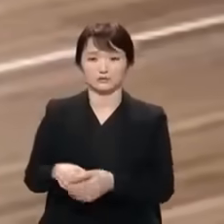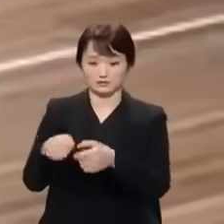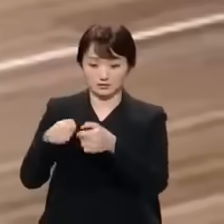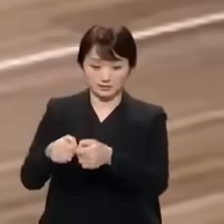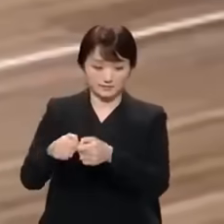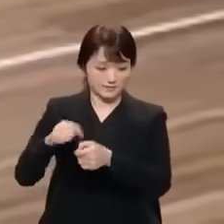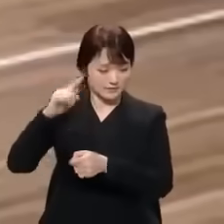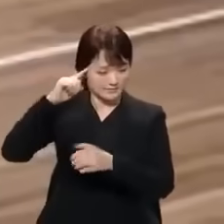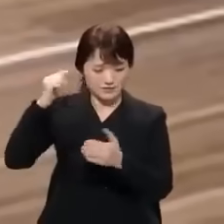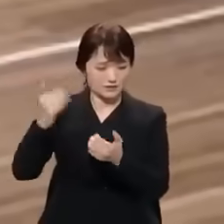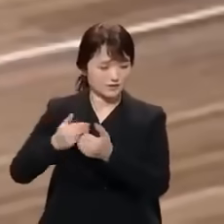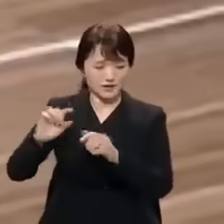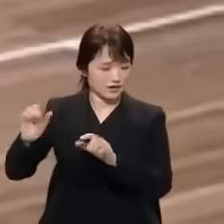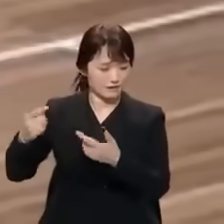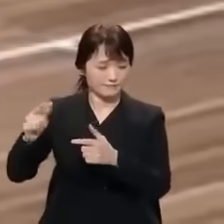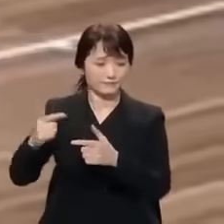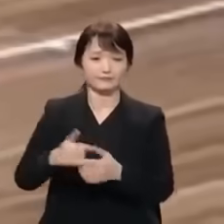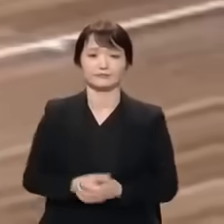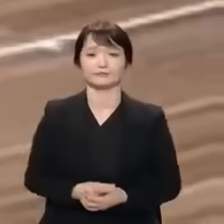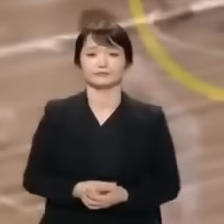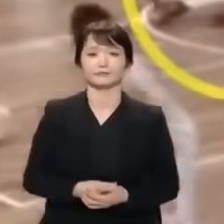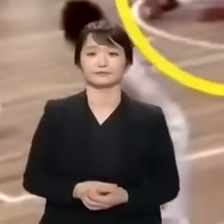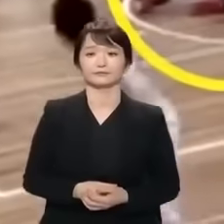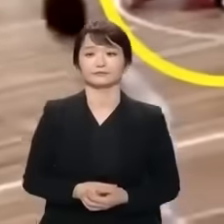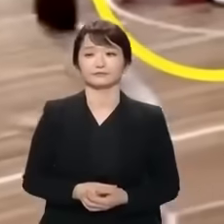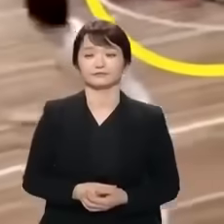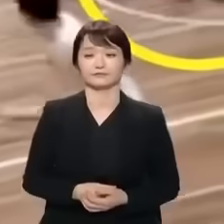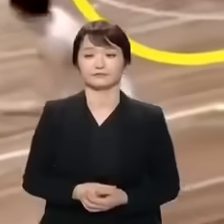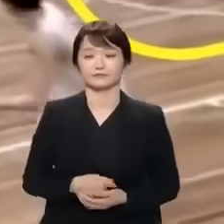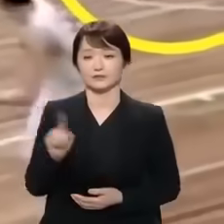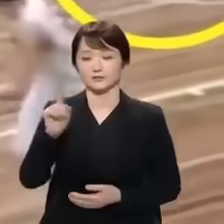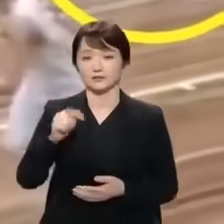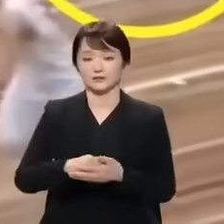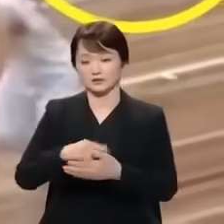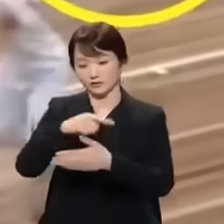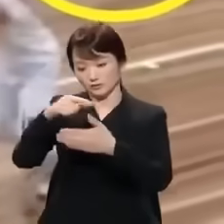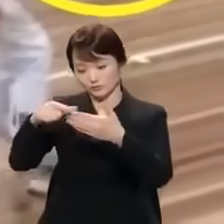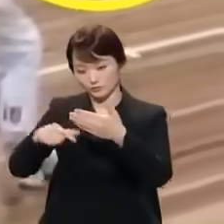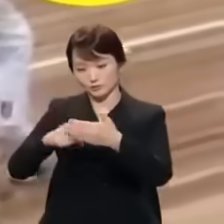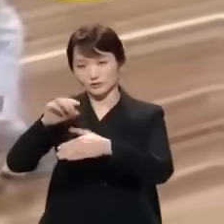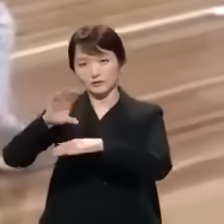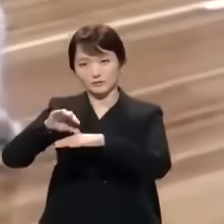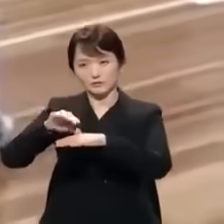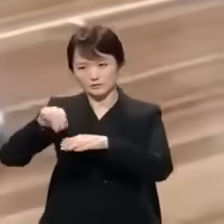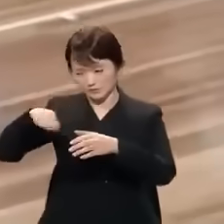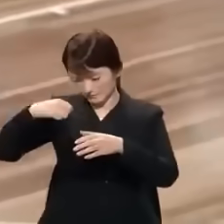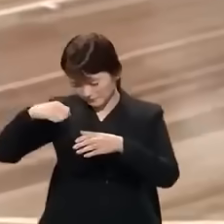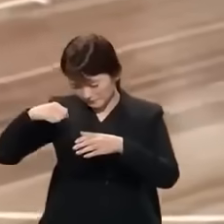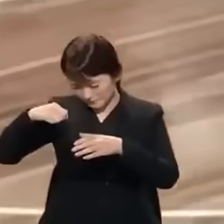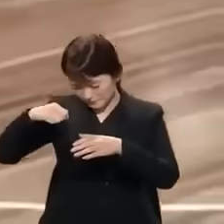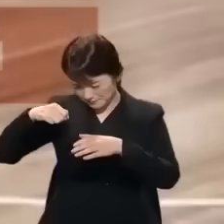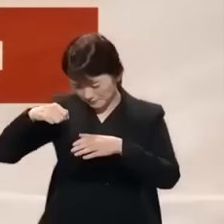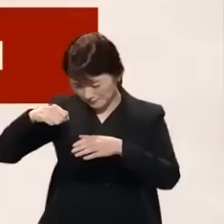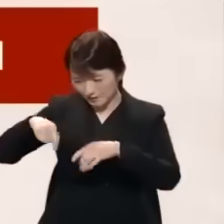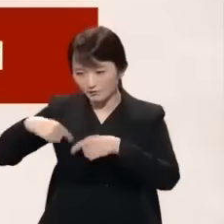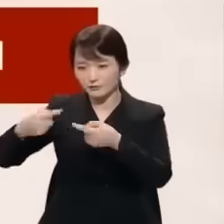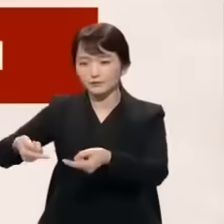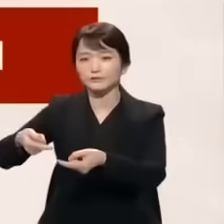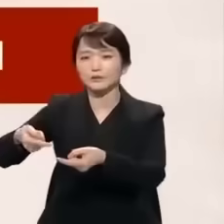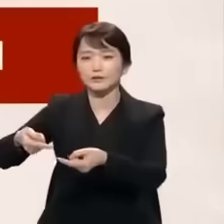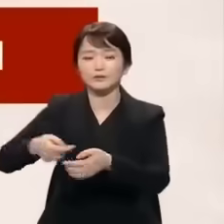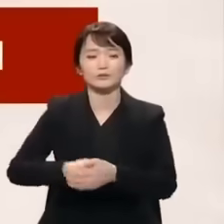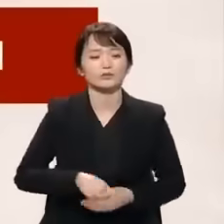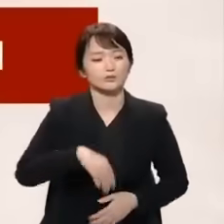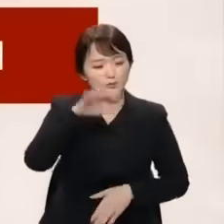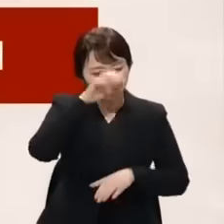반박을 했습니다 내용을 좀 보면요 일단은 먹방이나 방송을 을 위해서 훈련을 파행 있고 뭐